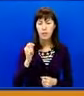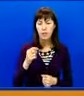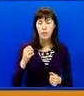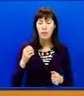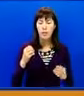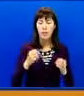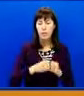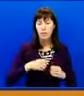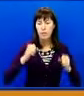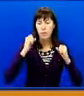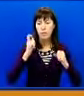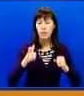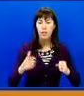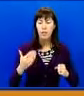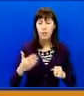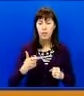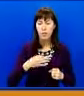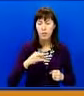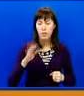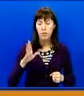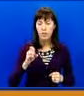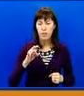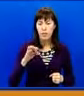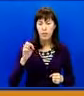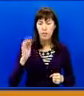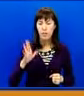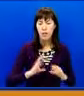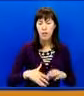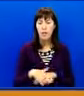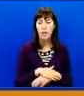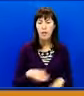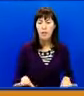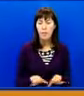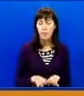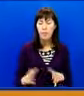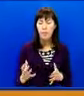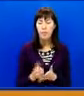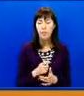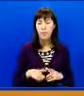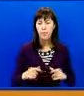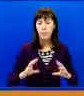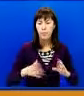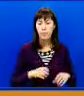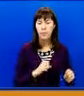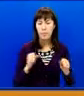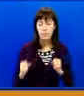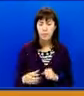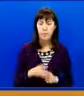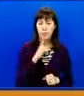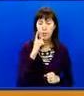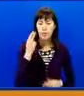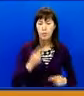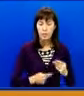десятки выдающихся спортсменов. Среди них и Головкин, и Артаев. Вышли на международный уровень, а затем получили путевку в мир бокса. В